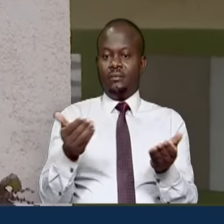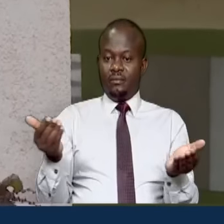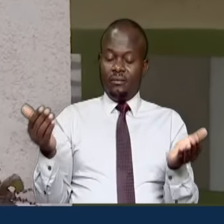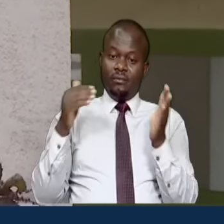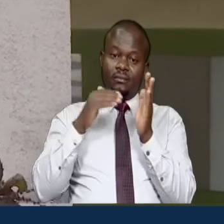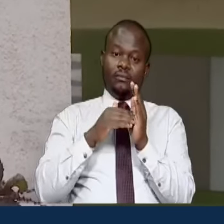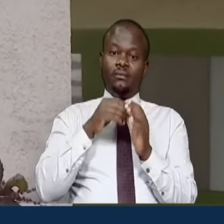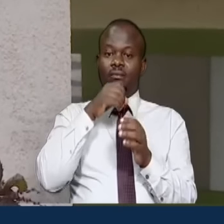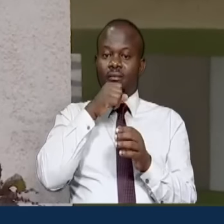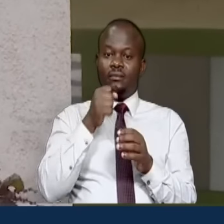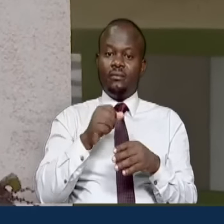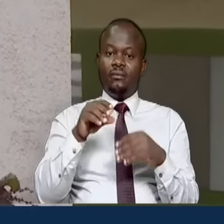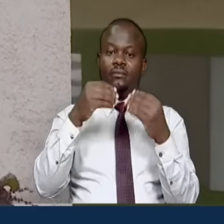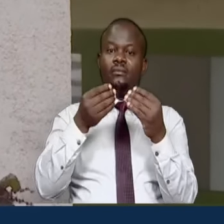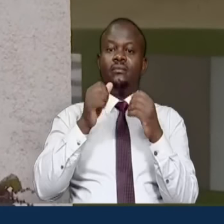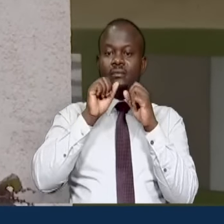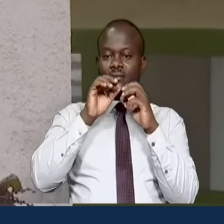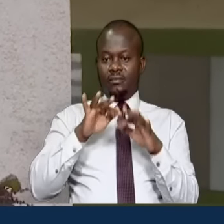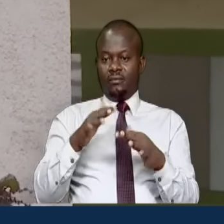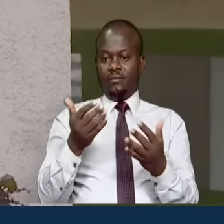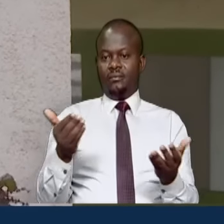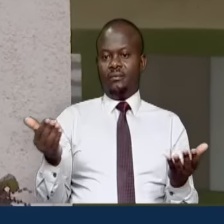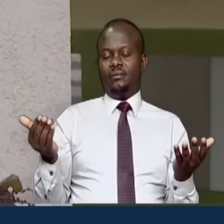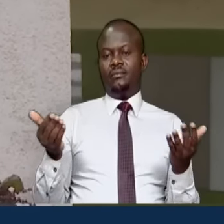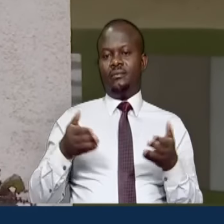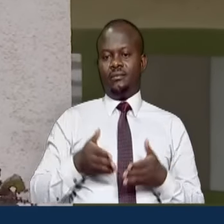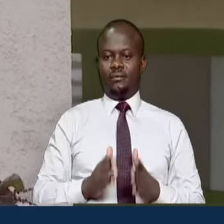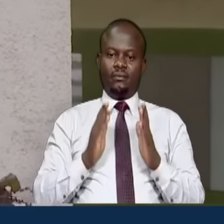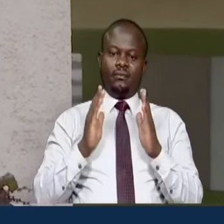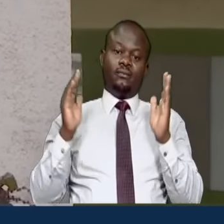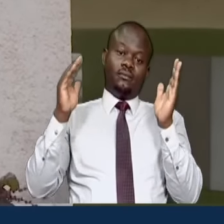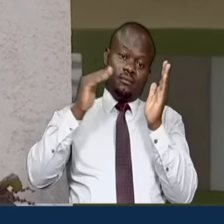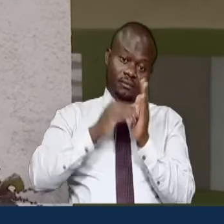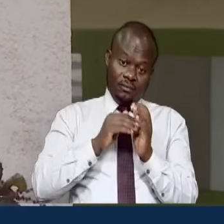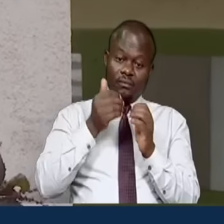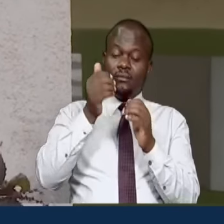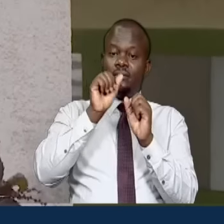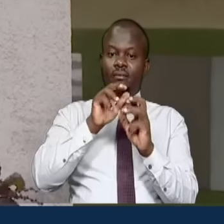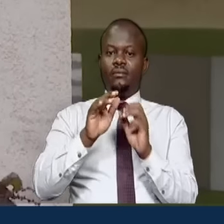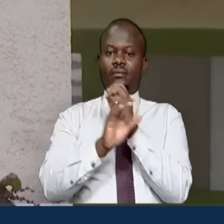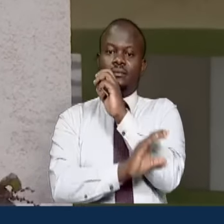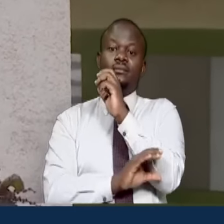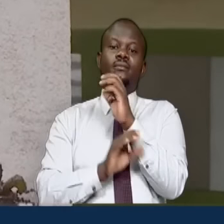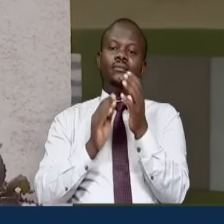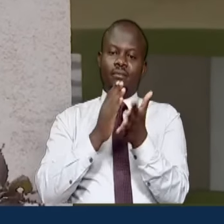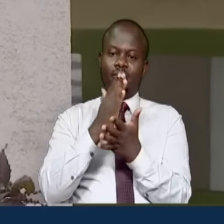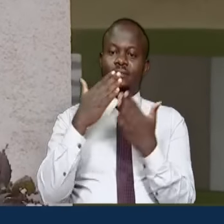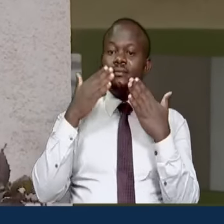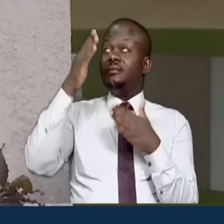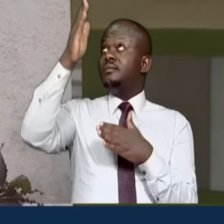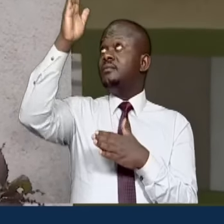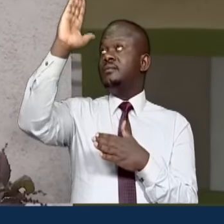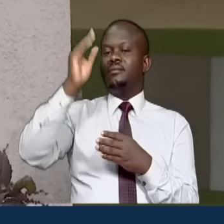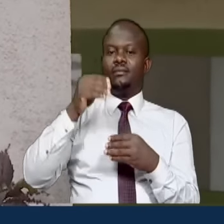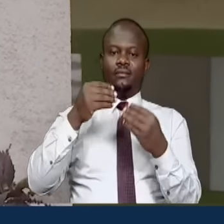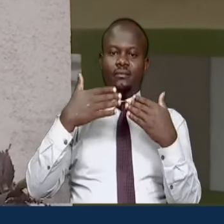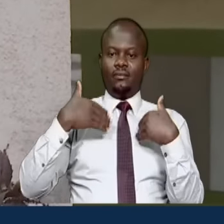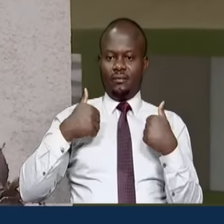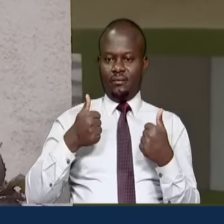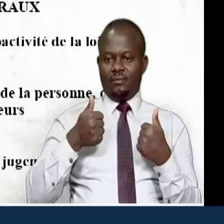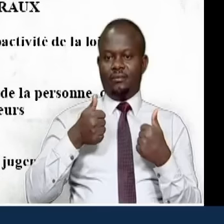bagasaza batanga imigisha ku bana nabo bakomokaho ari nako guha umugisha igihugu no gushima imana yabahaye ubwo buzima